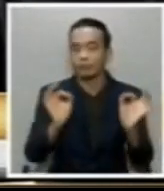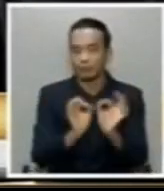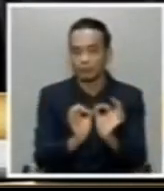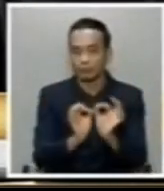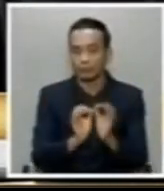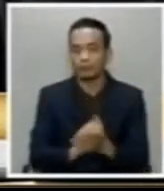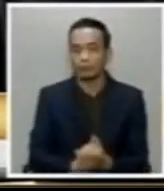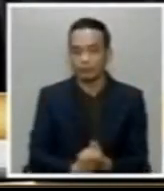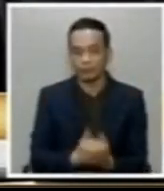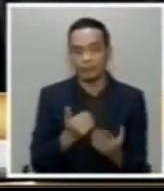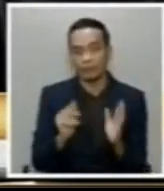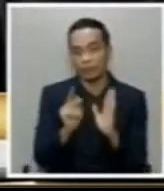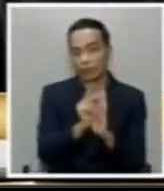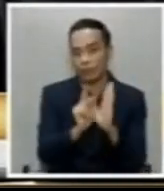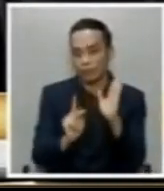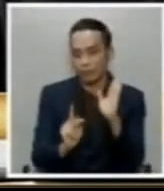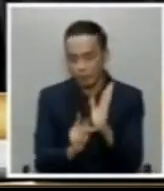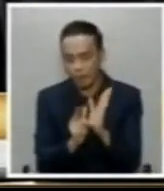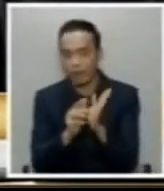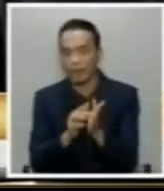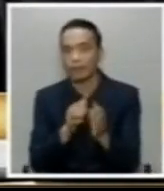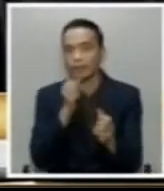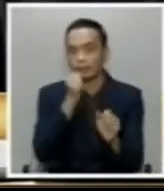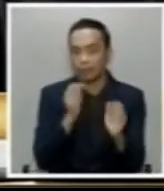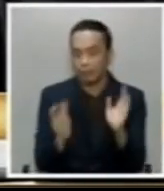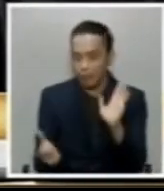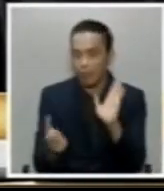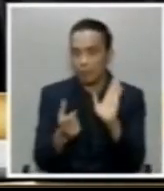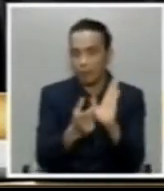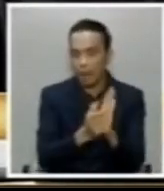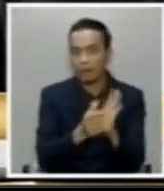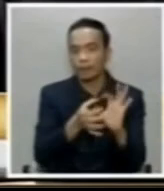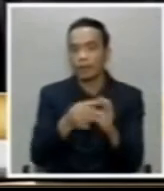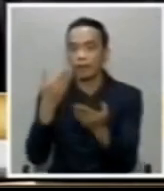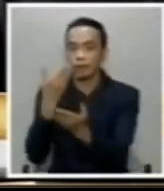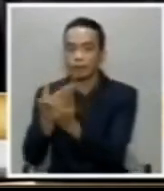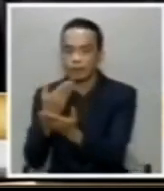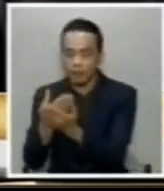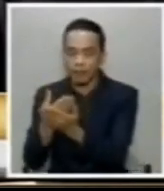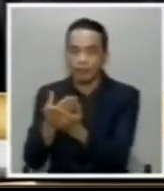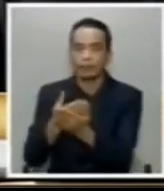าจจะมีการร่างกฎหมายนะครับในส่วนของคณะกรรมการการเงินการคลังผมก็จ